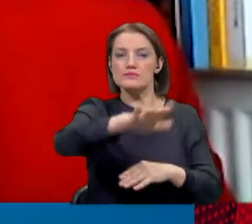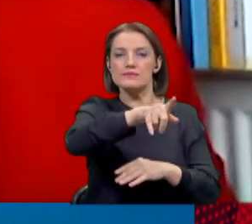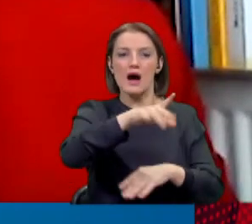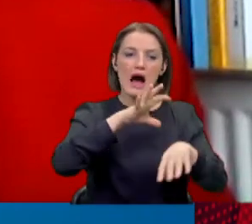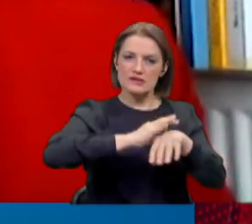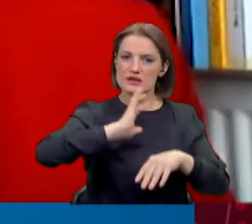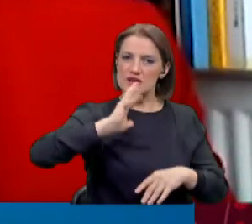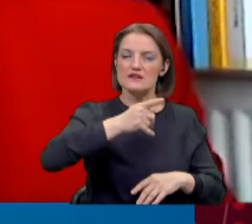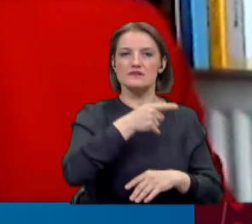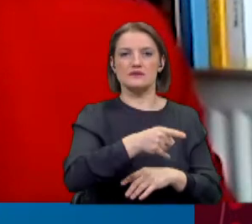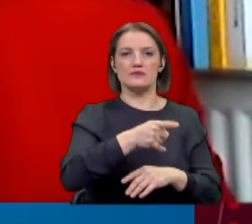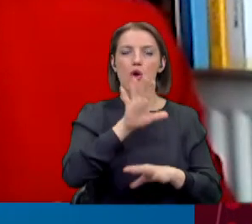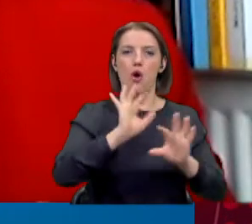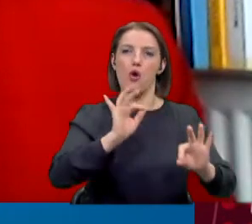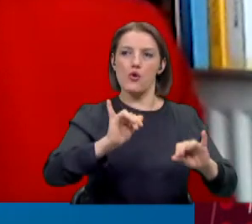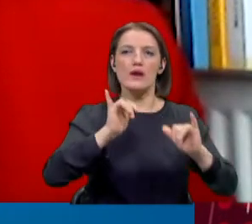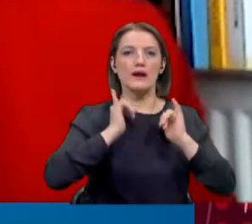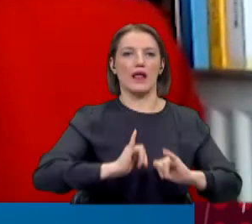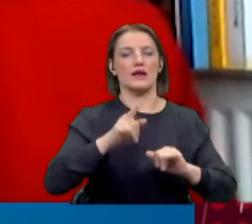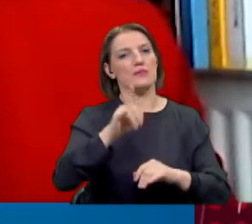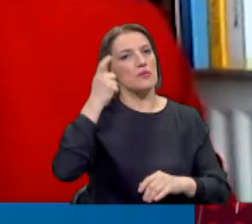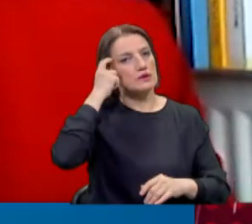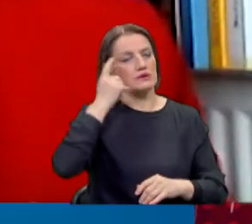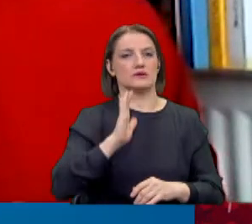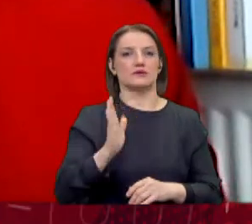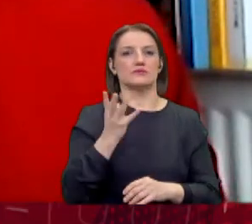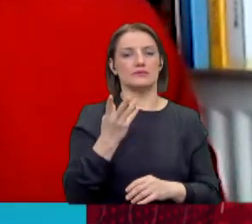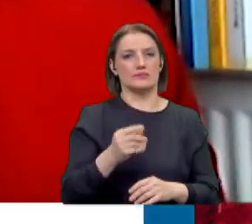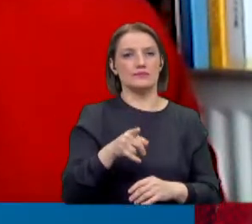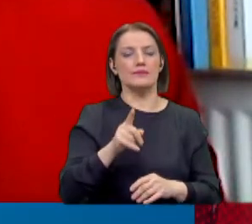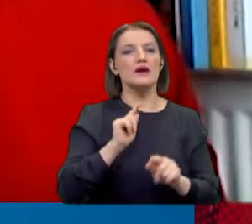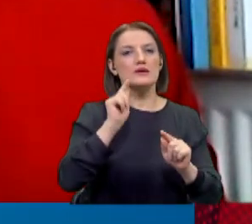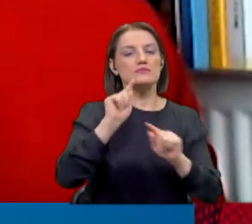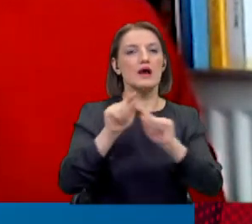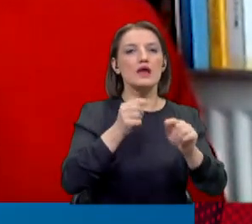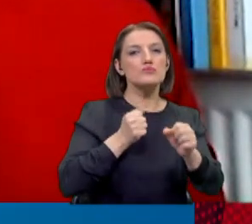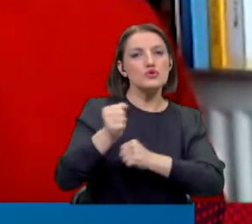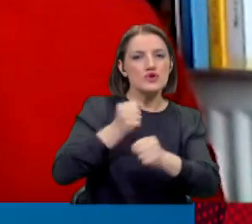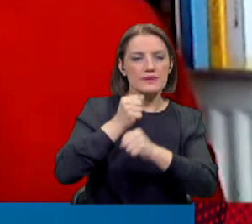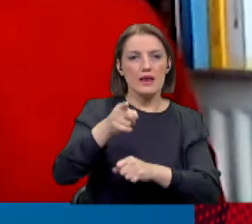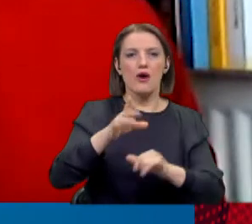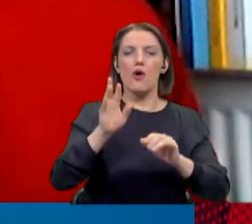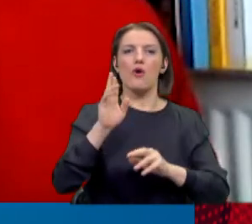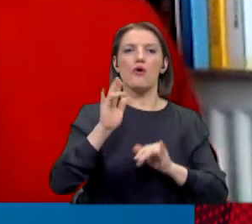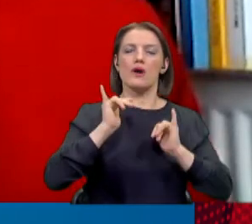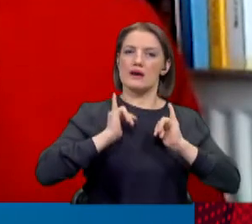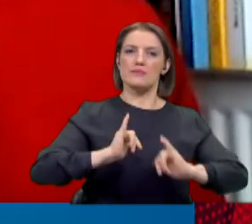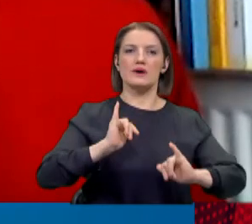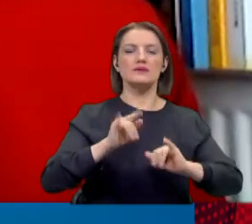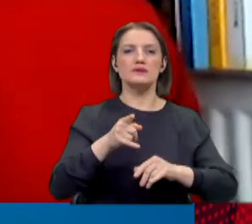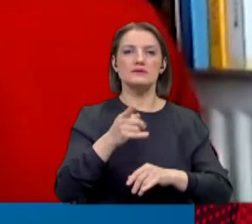geçirsin öyle bağışık olalım mantığına doğru götürmüş durumdayız salgının mücadelesi sadece o romantik